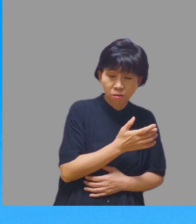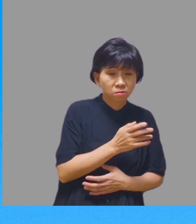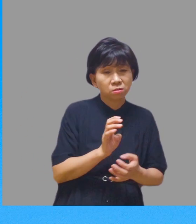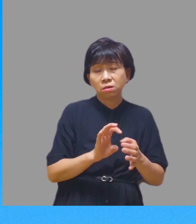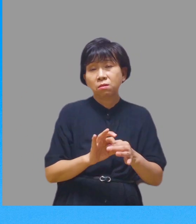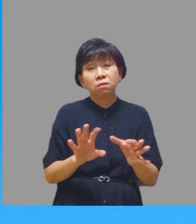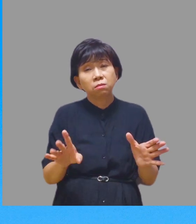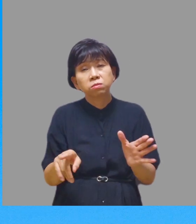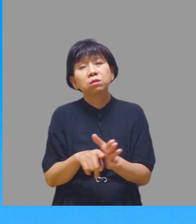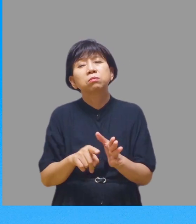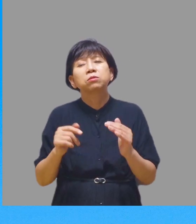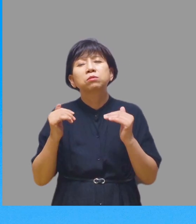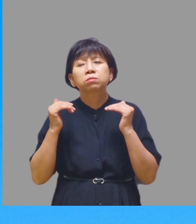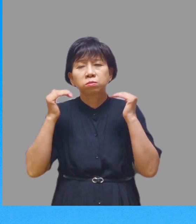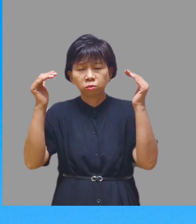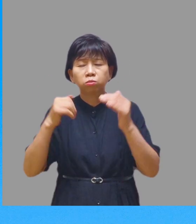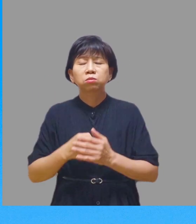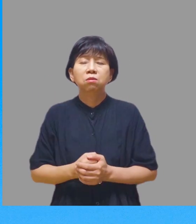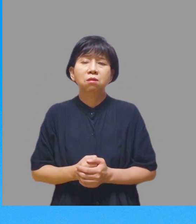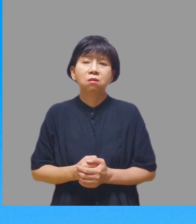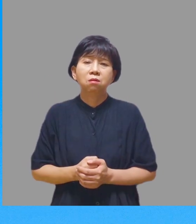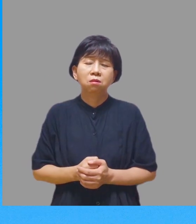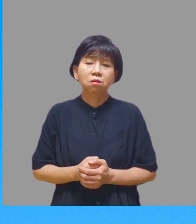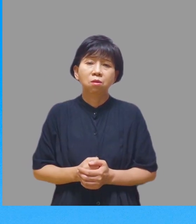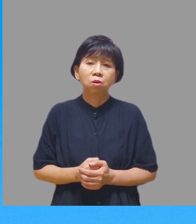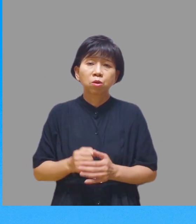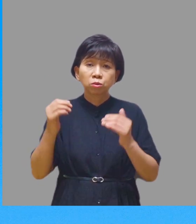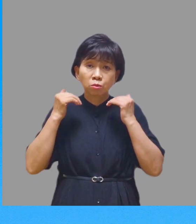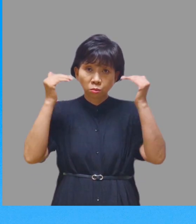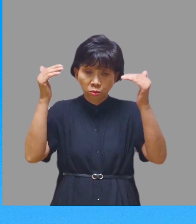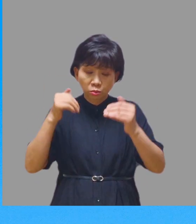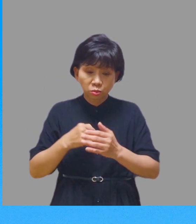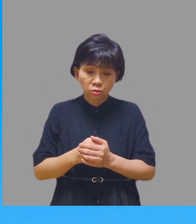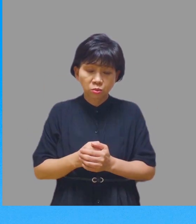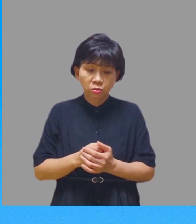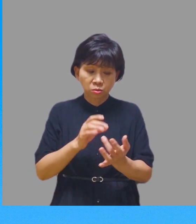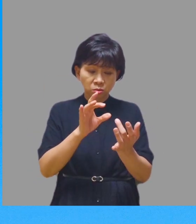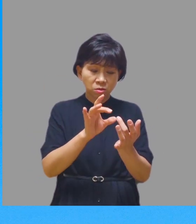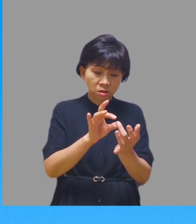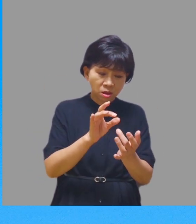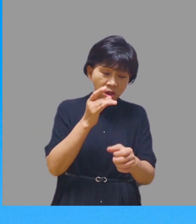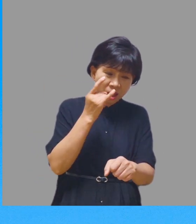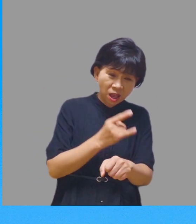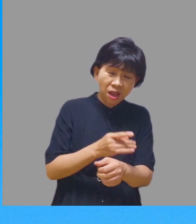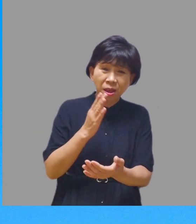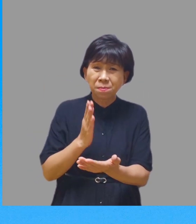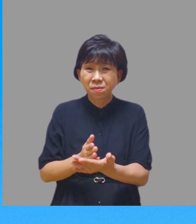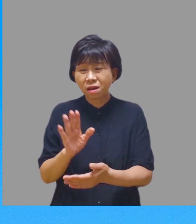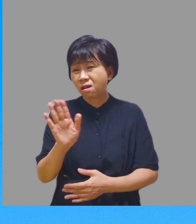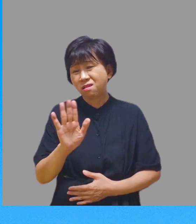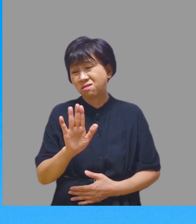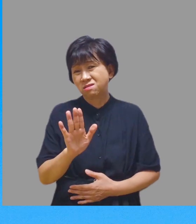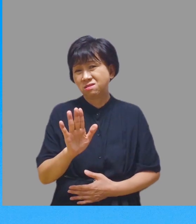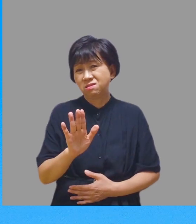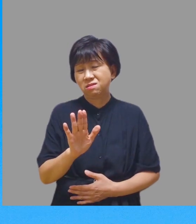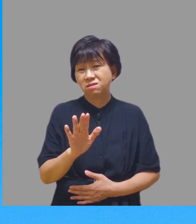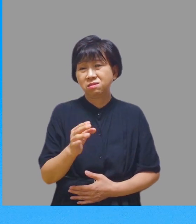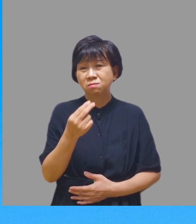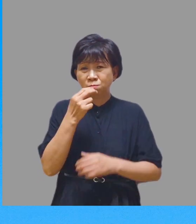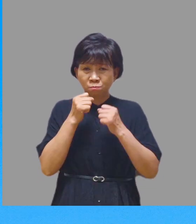신앙이 성숙해져야 합니다. 성숙은 선택이 아니라 생존의 문제입니다. 하나님께서 우리에게